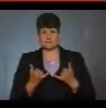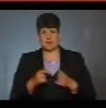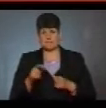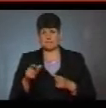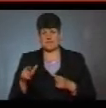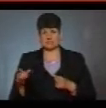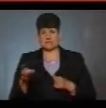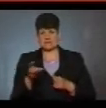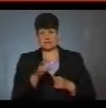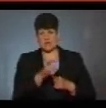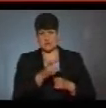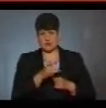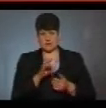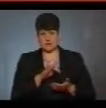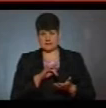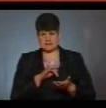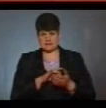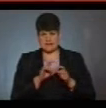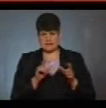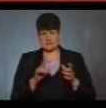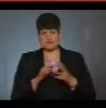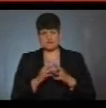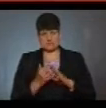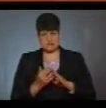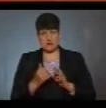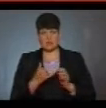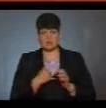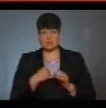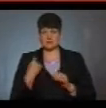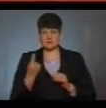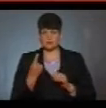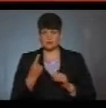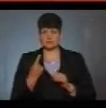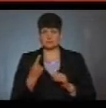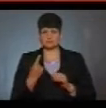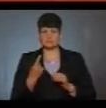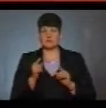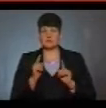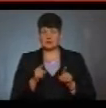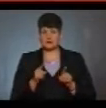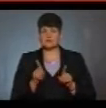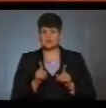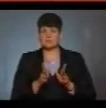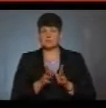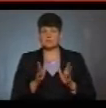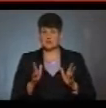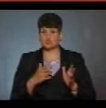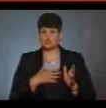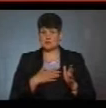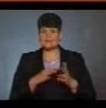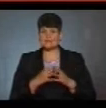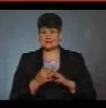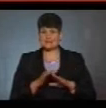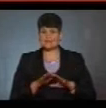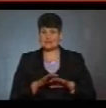мешканців в районах, в районних центрах і в селах, а в нас область структурована так, що переважає сільське населення